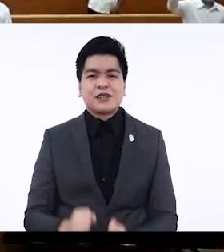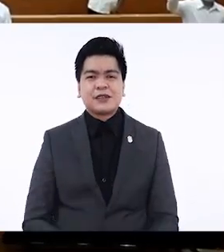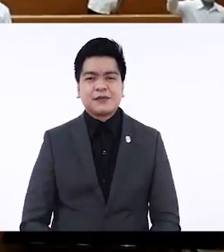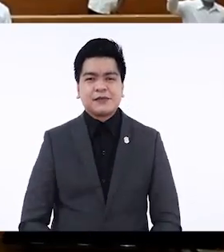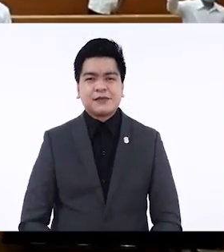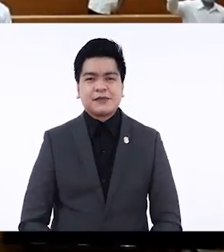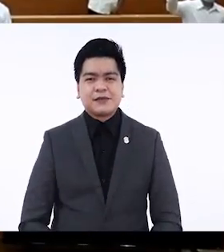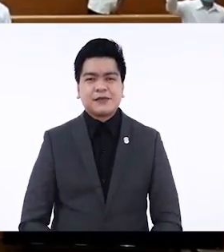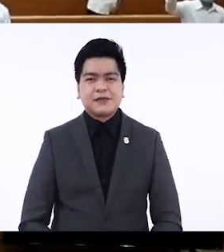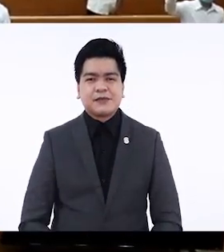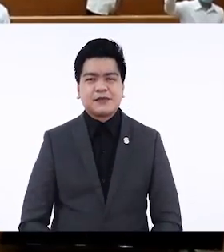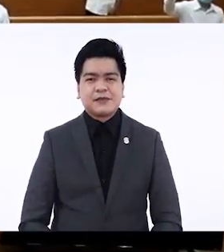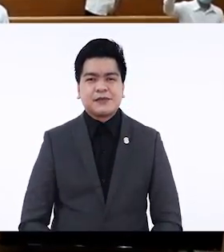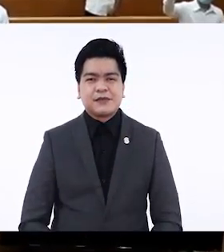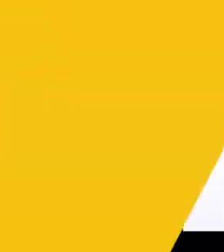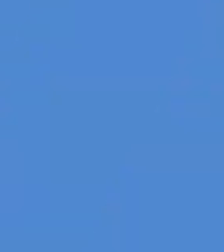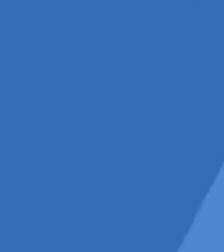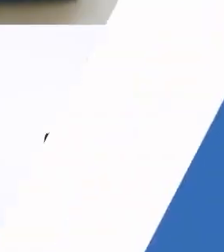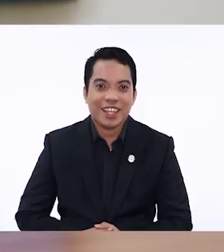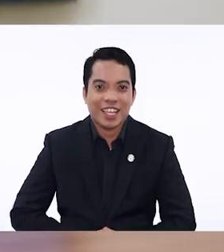Cristo News Network.